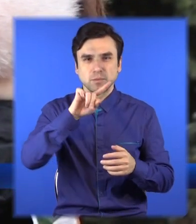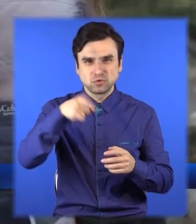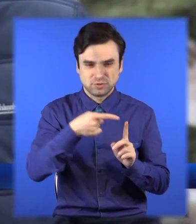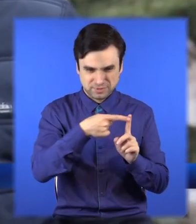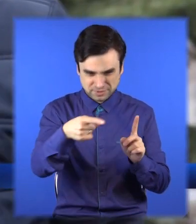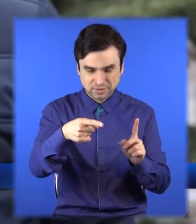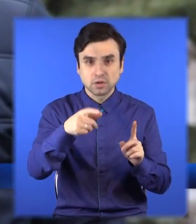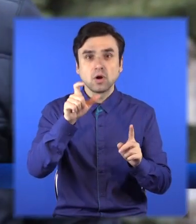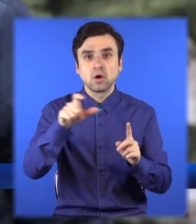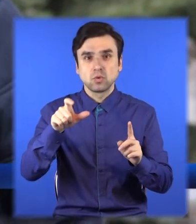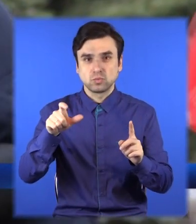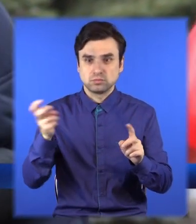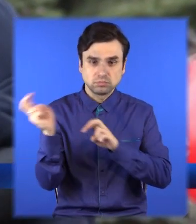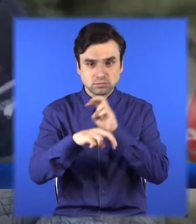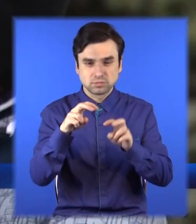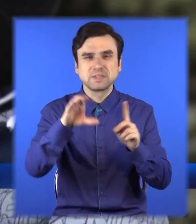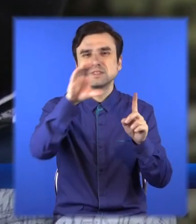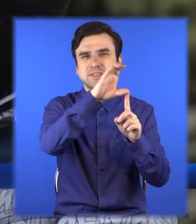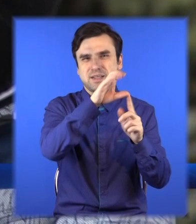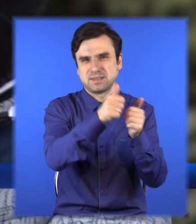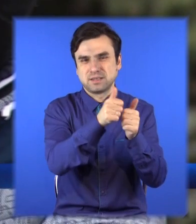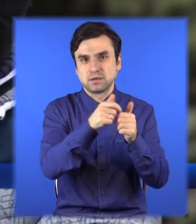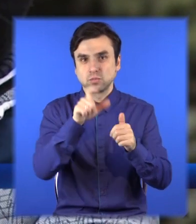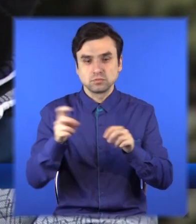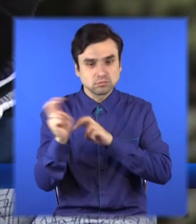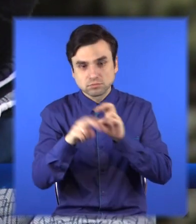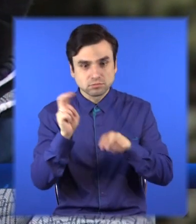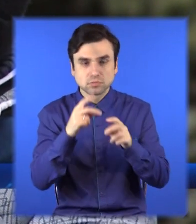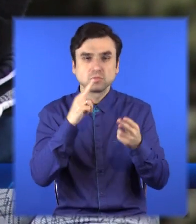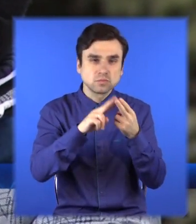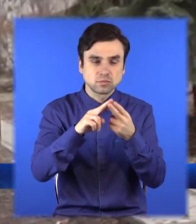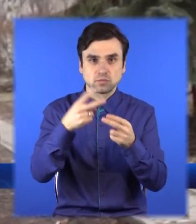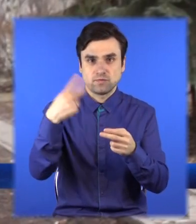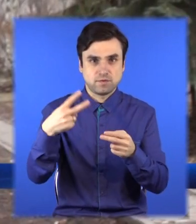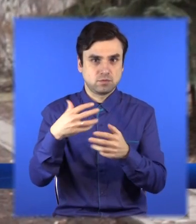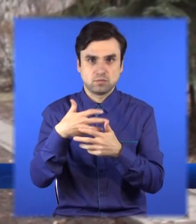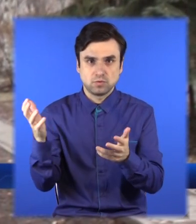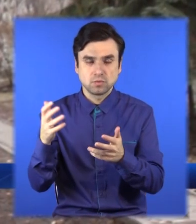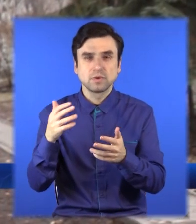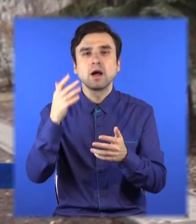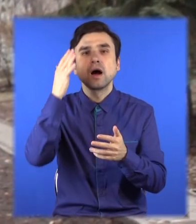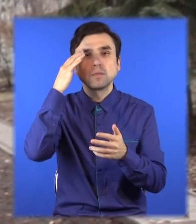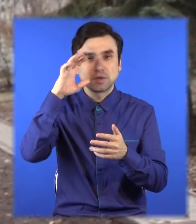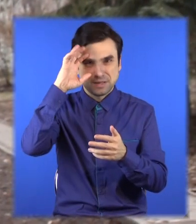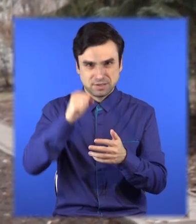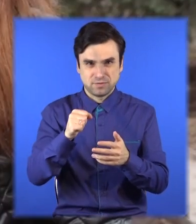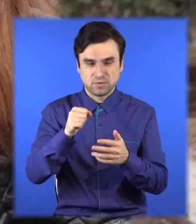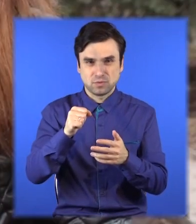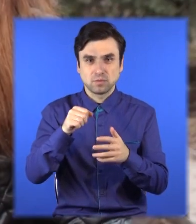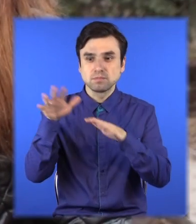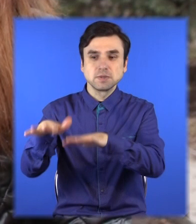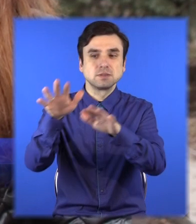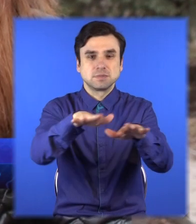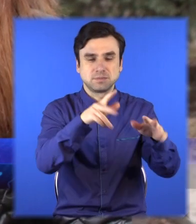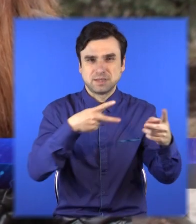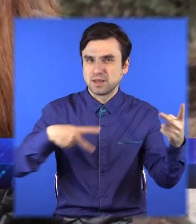знаку поцілувались близько 20 людей. Уявляєте, що буде, якщо подібне з'явиться і в інших кутках Кривого Рогу.